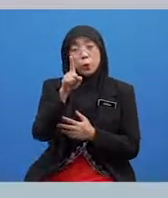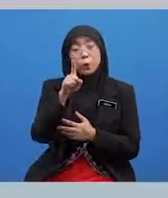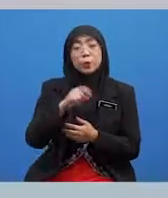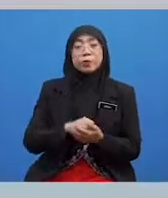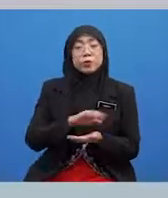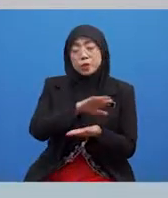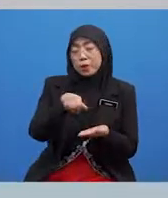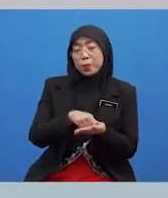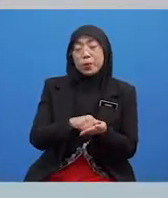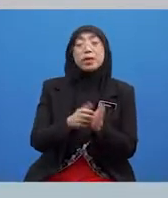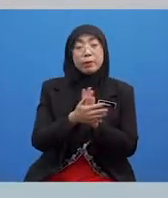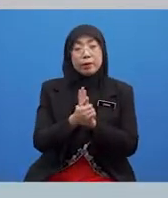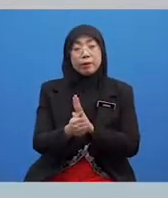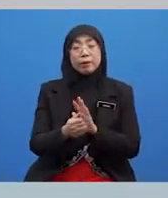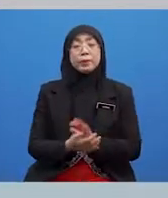sesuatu kemahiran.